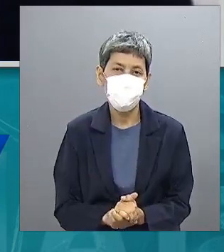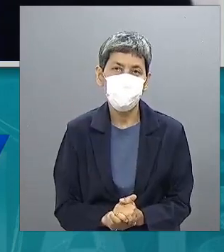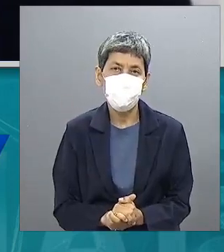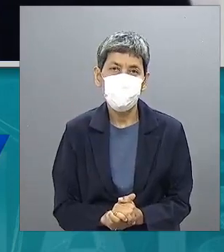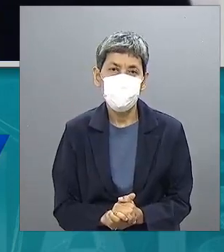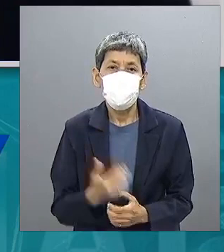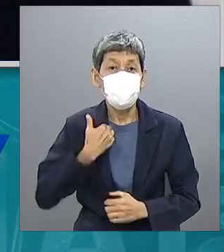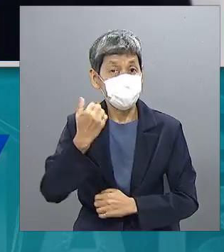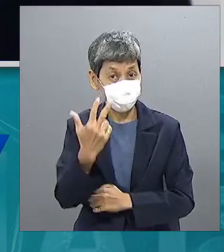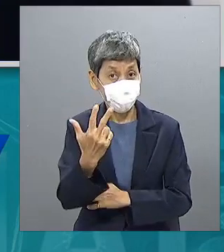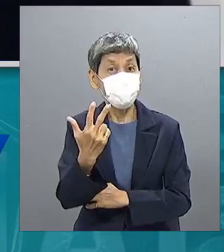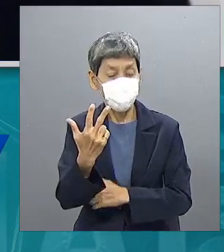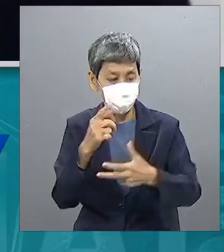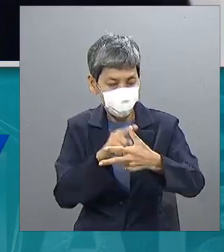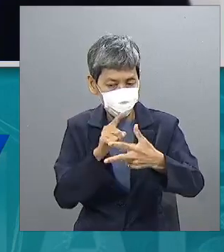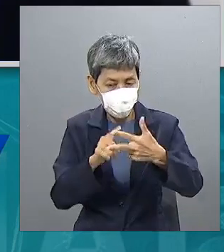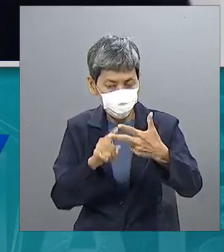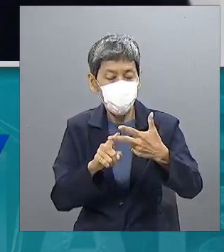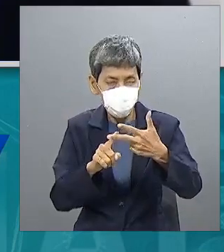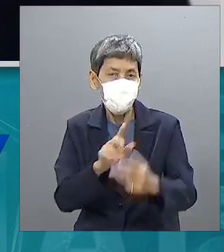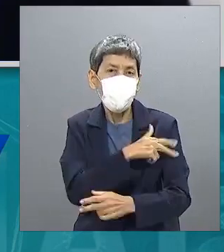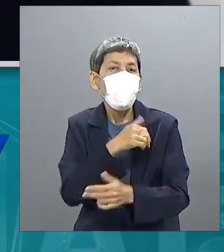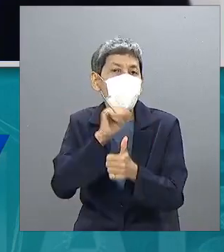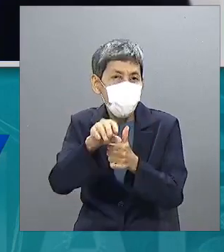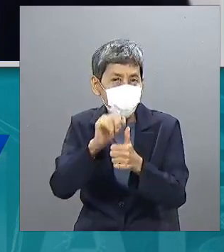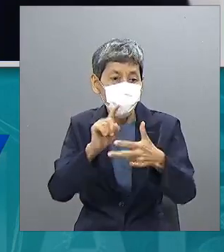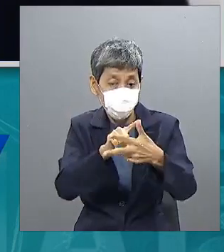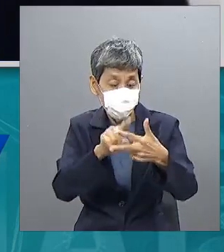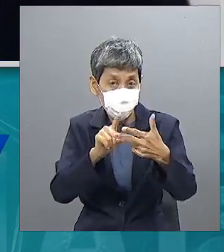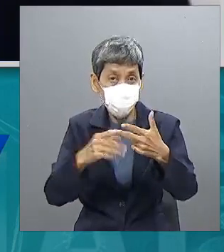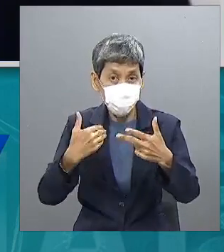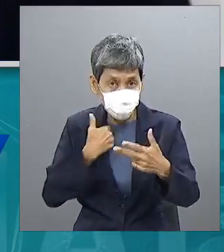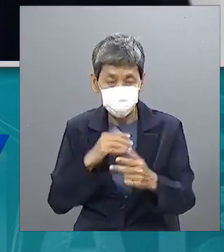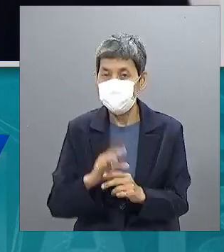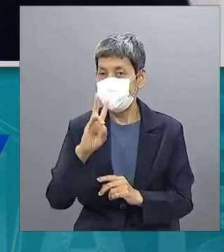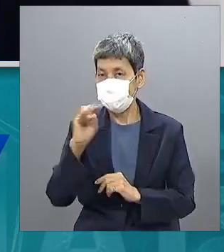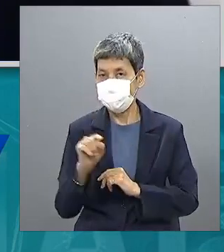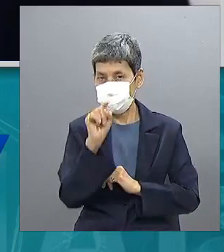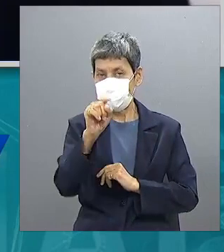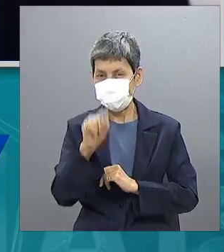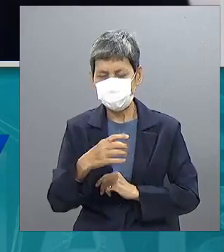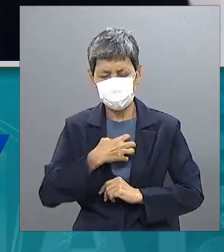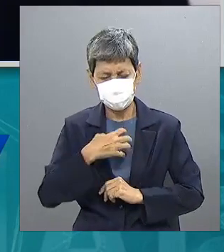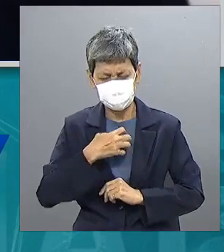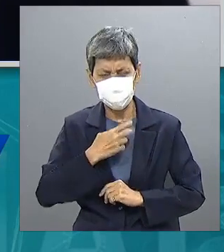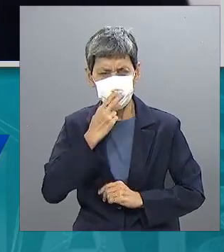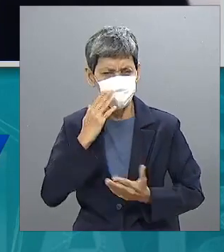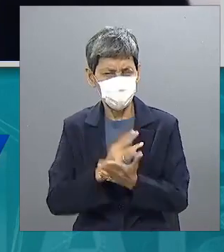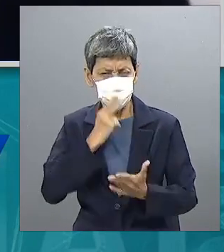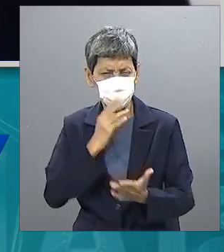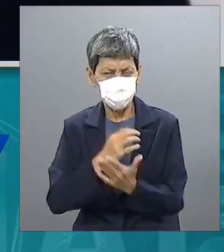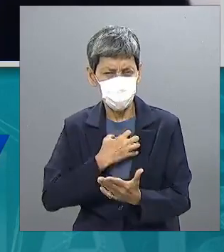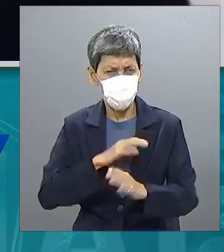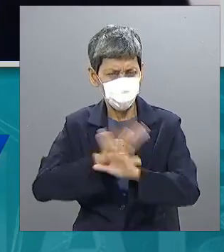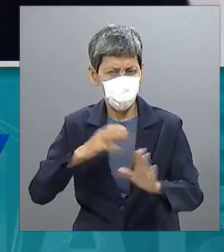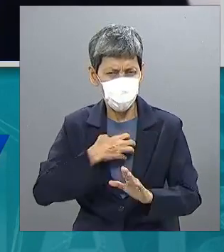3แนวทางออกมาในตอนนี้อย่างที่คุณหมอบอกไปเมื่อสักครู่นี้ว่าคือมี 70%ที่อยากจะเลิกสูบบุหรี่ถูกไหมคะแต่ว่ามี